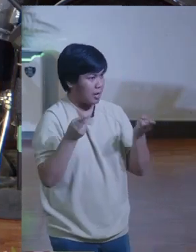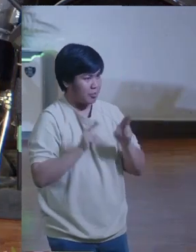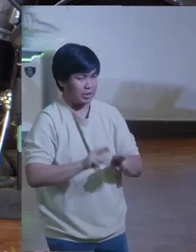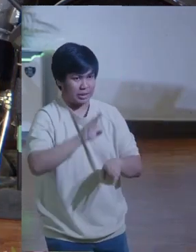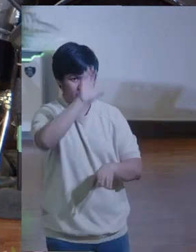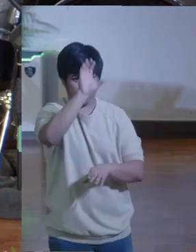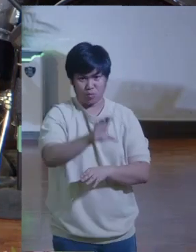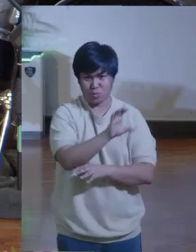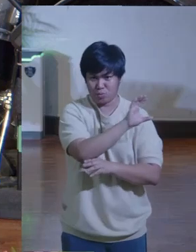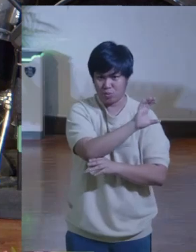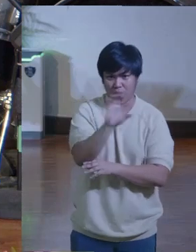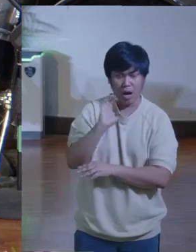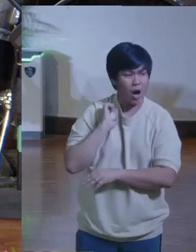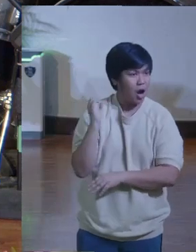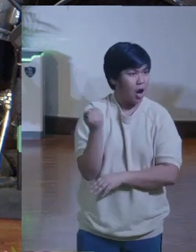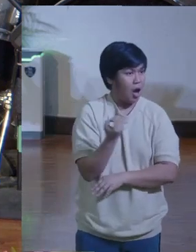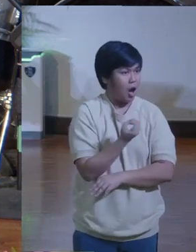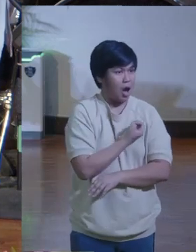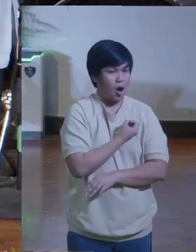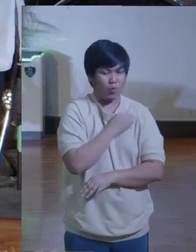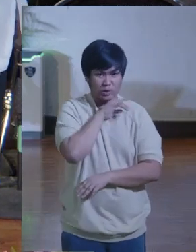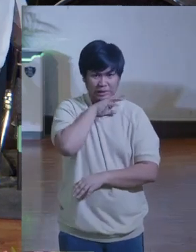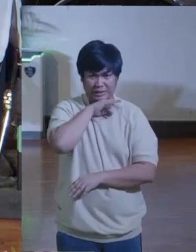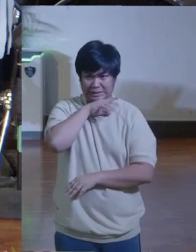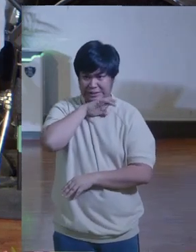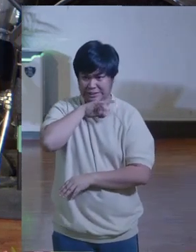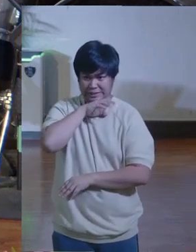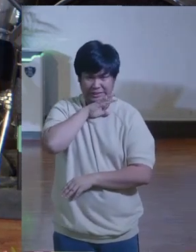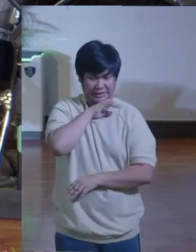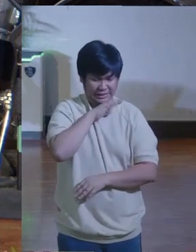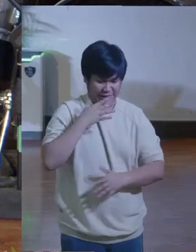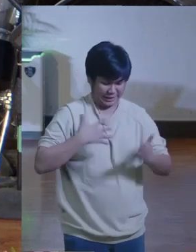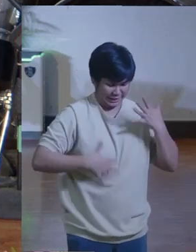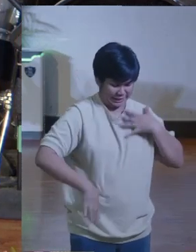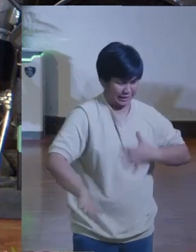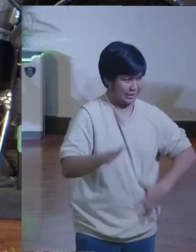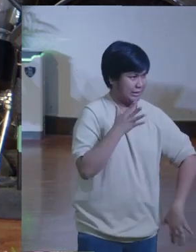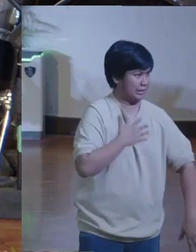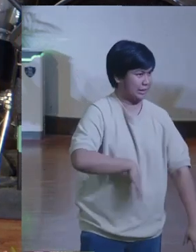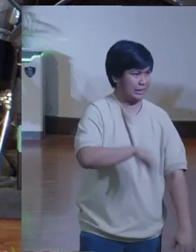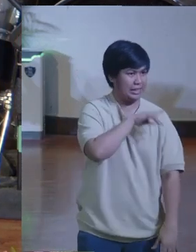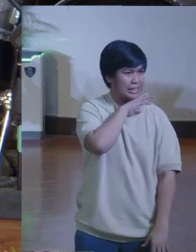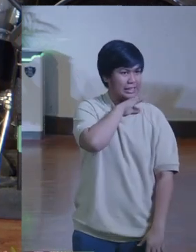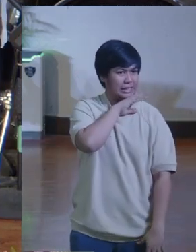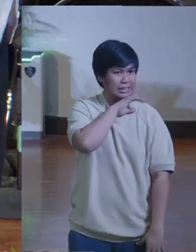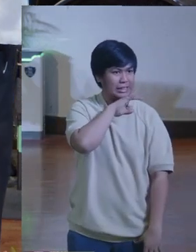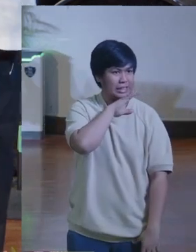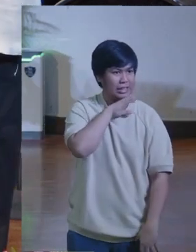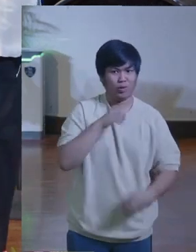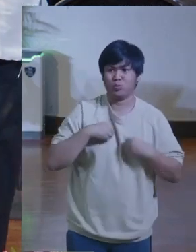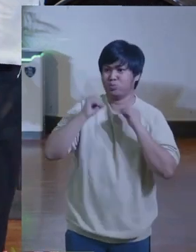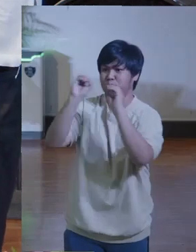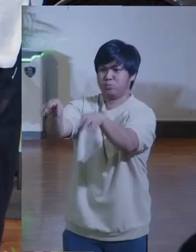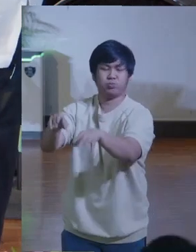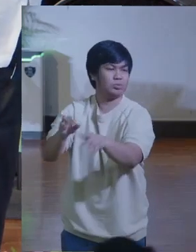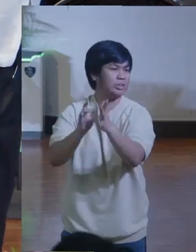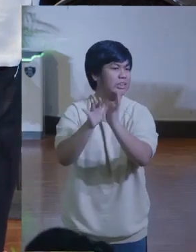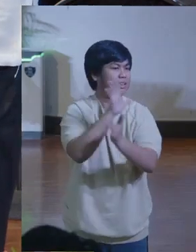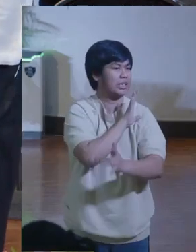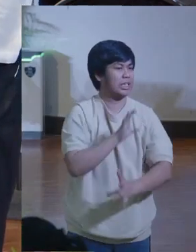krus. Ang ating pong maruruming basahang kasuotan ay ipinataw sa